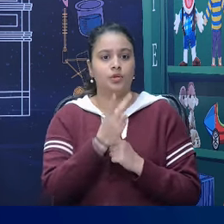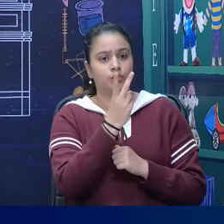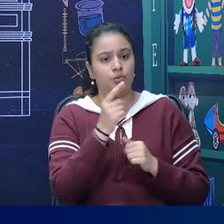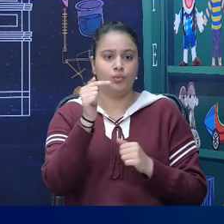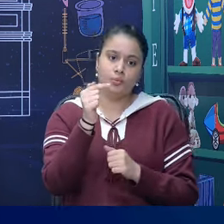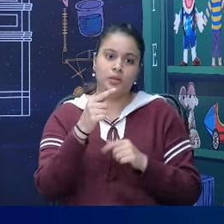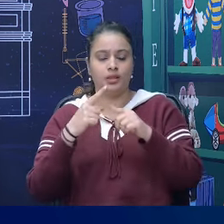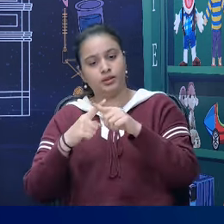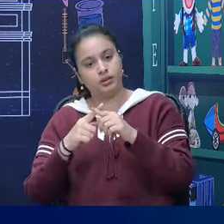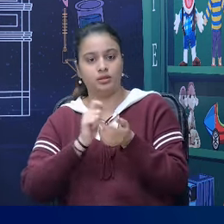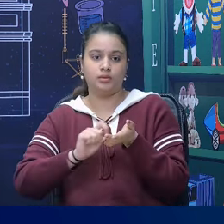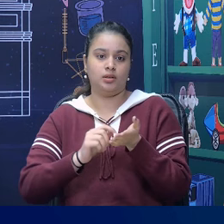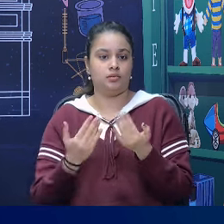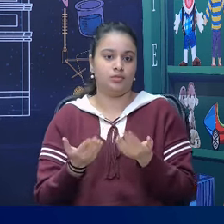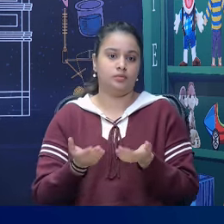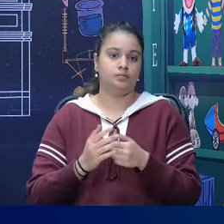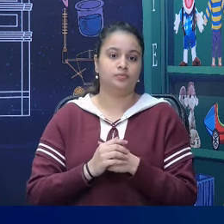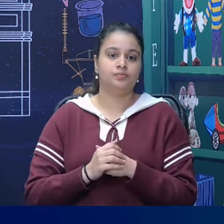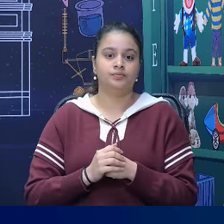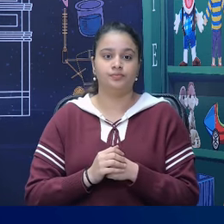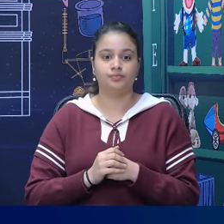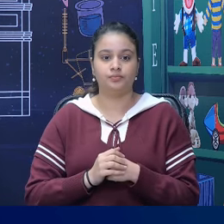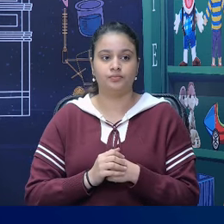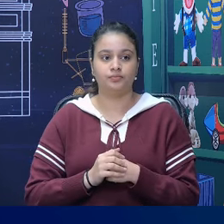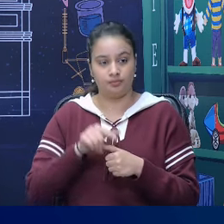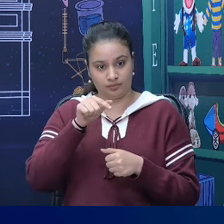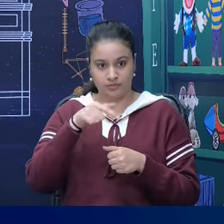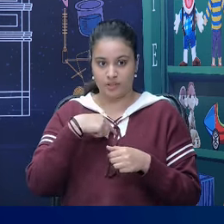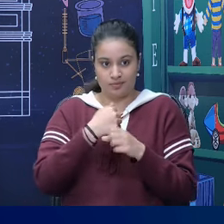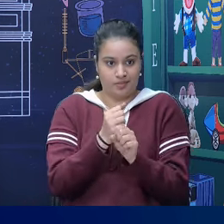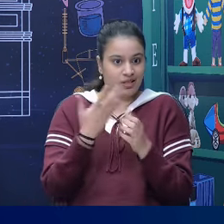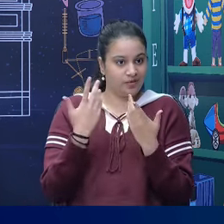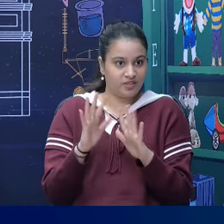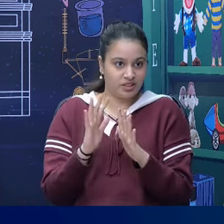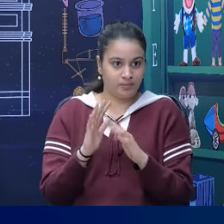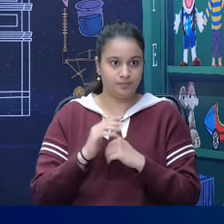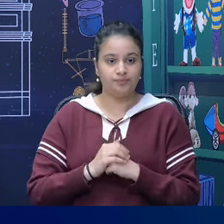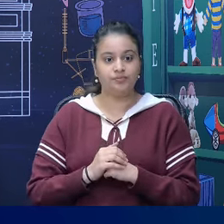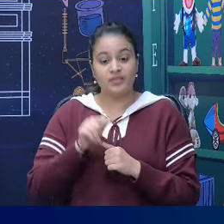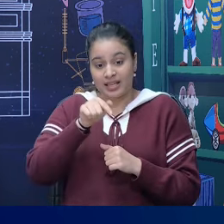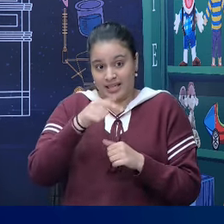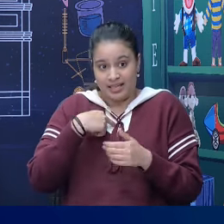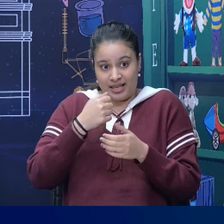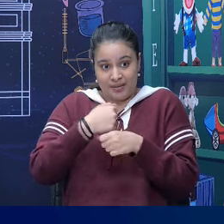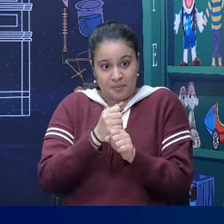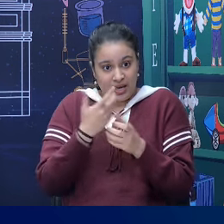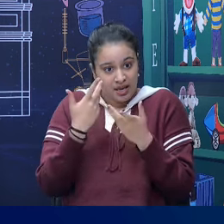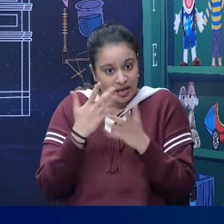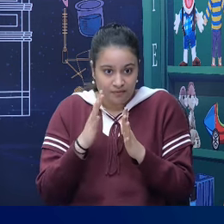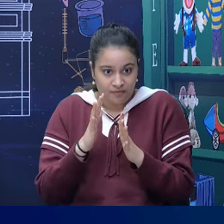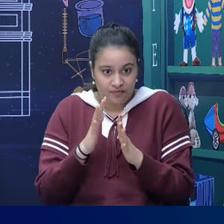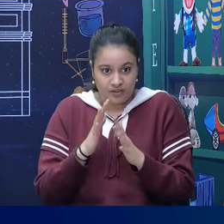हैं 2 - x भी लिख सकते हैं तो यहां पे आपने अलजेब्रिक एक्सप्रेशन बनाए अब जो अलजेब्रिक एक्सप्रेशन आप बना रहे